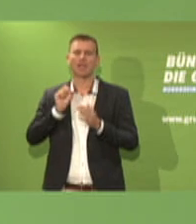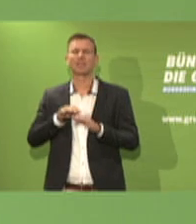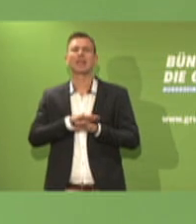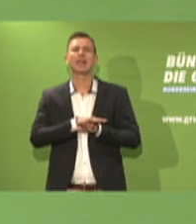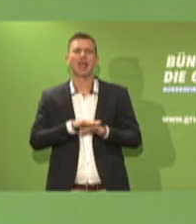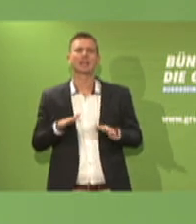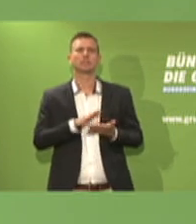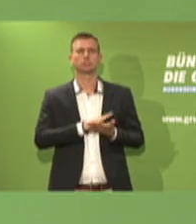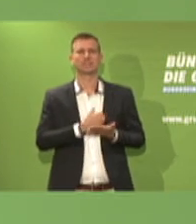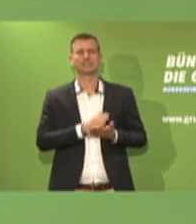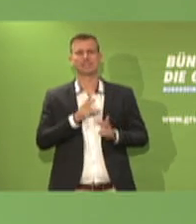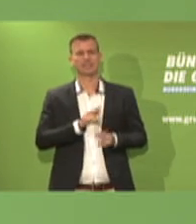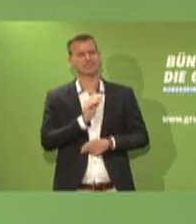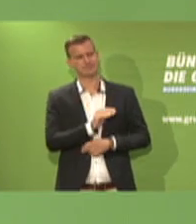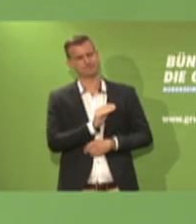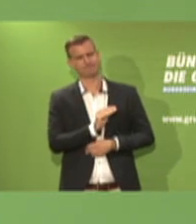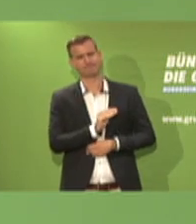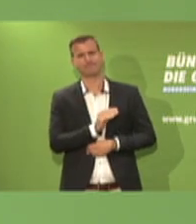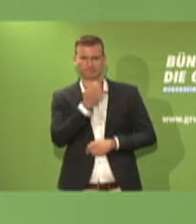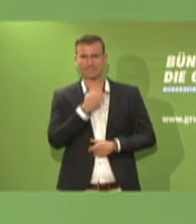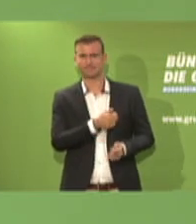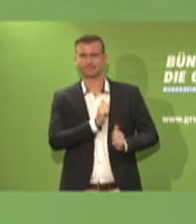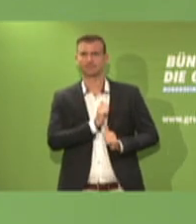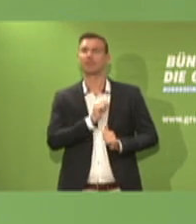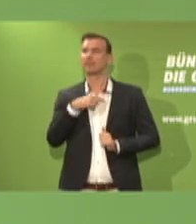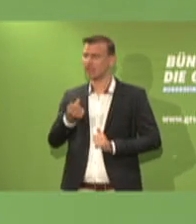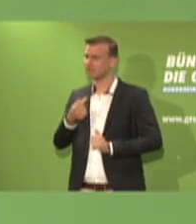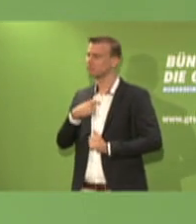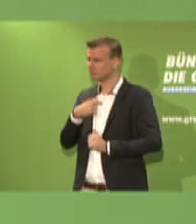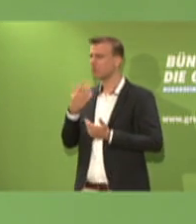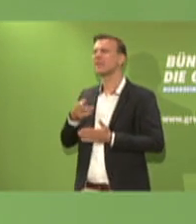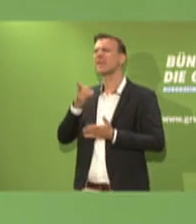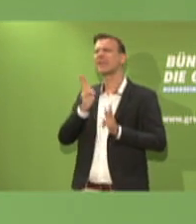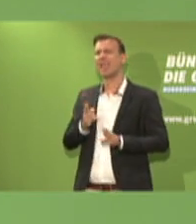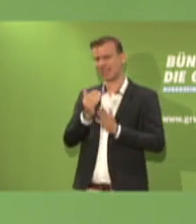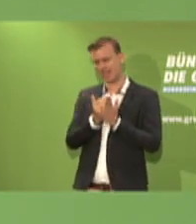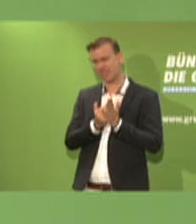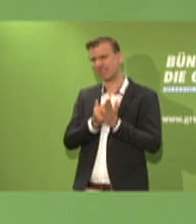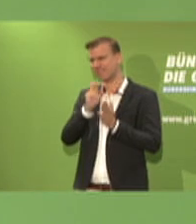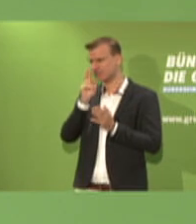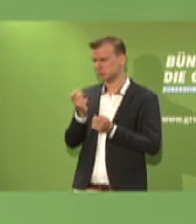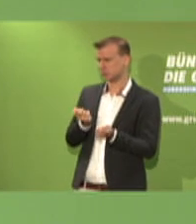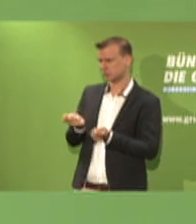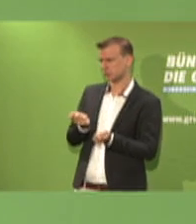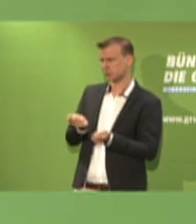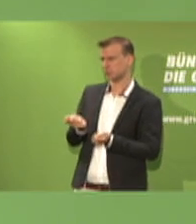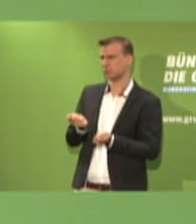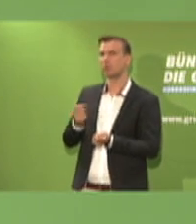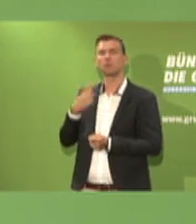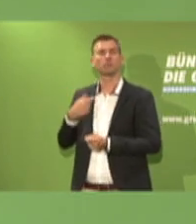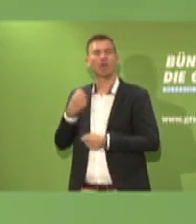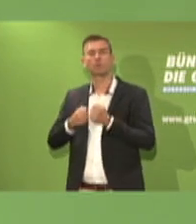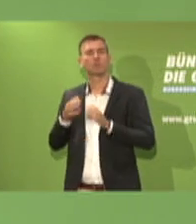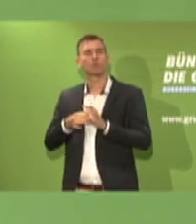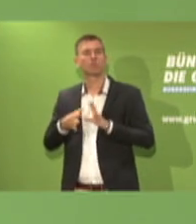wenden. Und wir entscheiden den Streit dann anhand rechtlicher Maßstäbe. Dabei sind wir unabhängig und